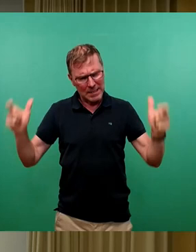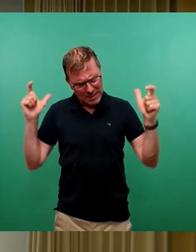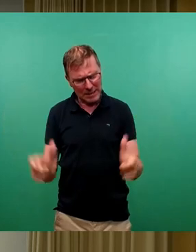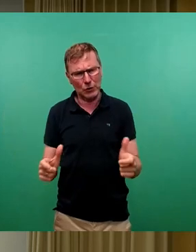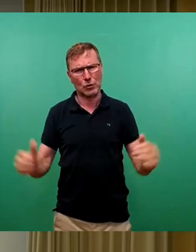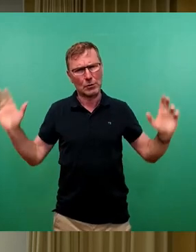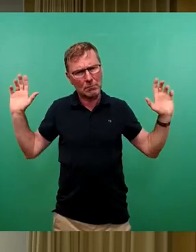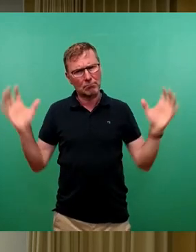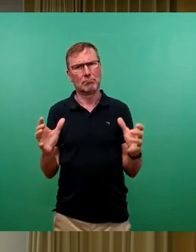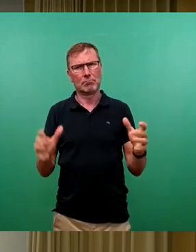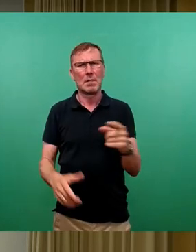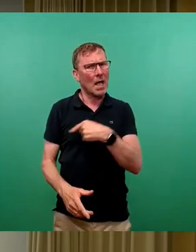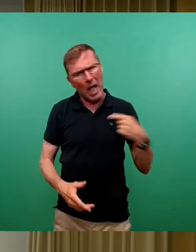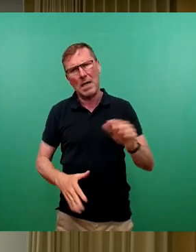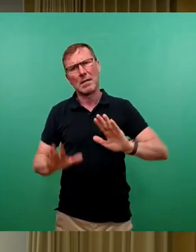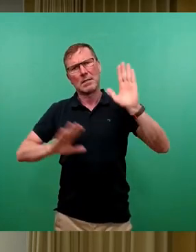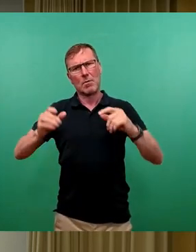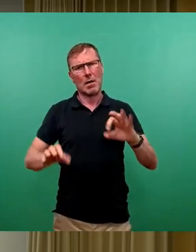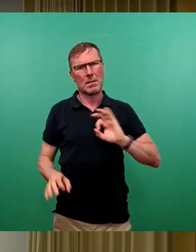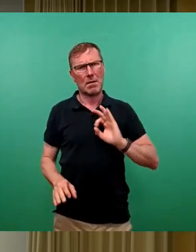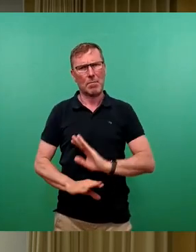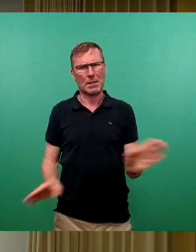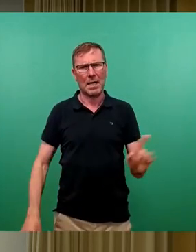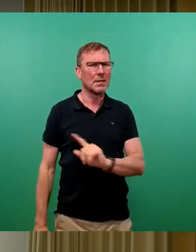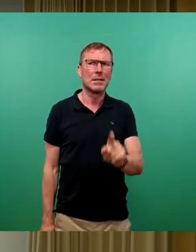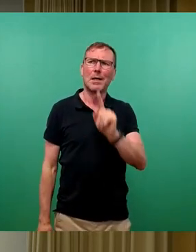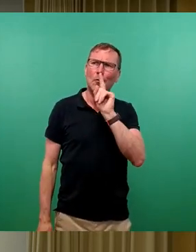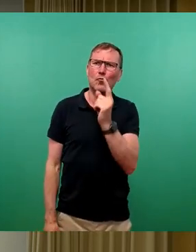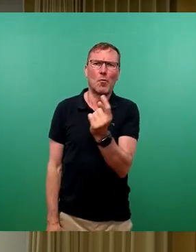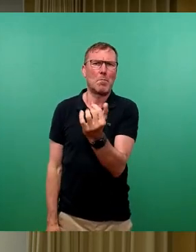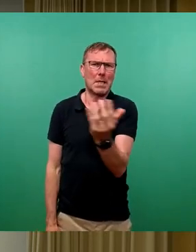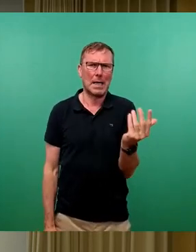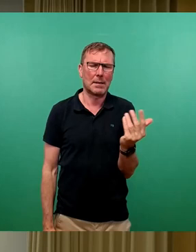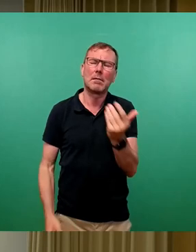mit allen demokratischen Fraktionen, nicht nur mit einigen. Vielen Dank.